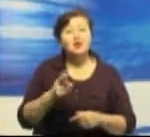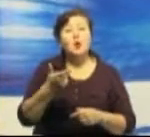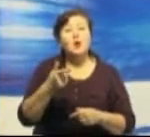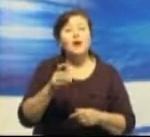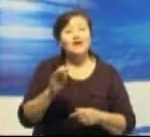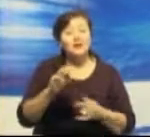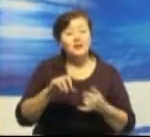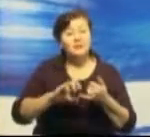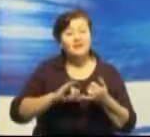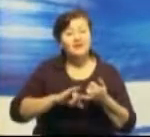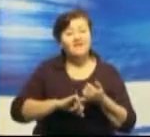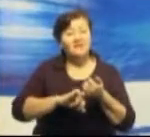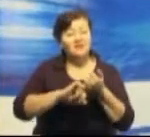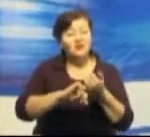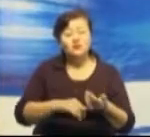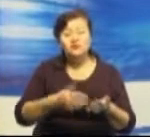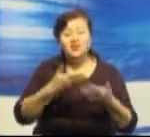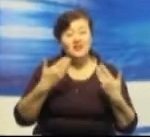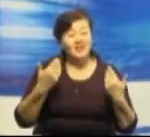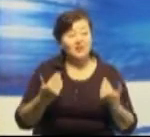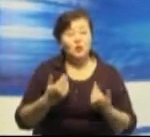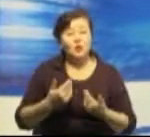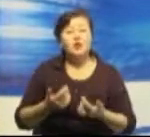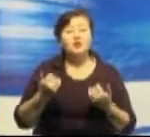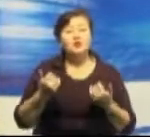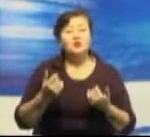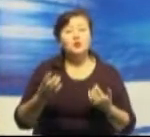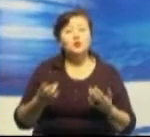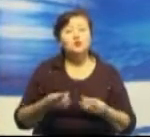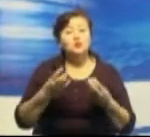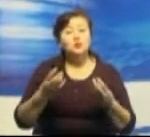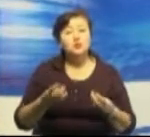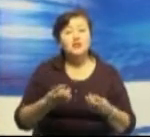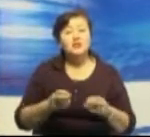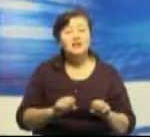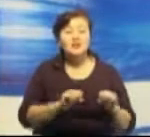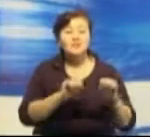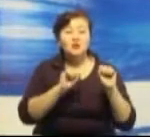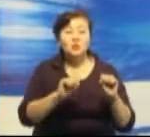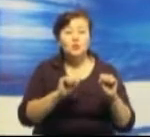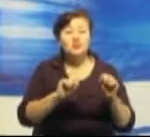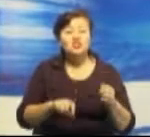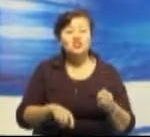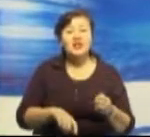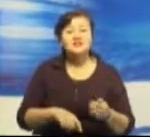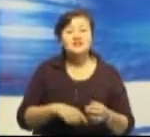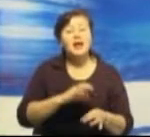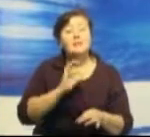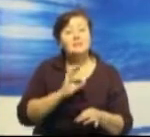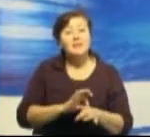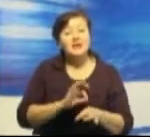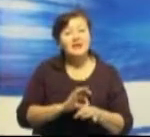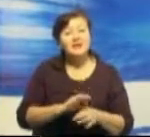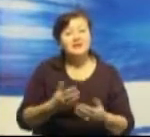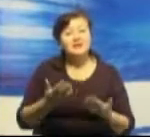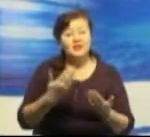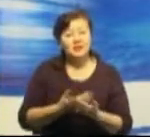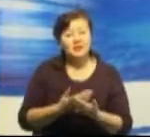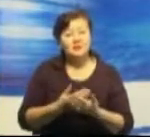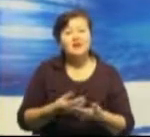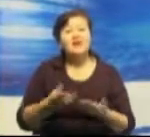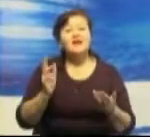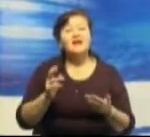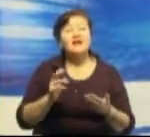зарегистрировано. Тем не менее, врачи советуют не терять бдительность и принимать все профилактические меры. О том, какую угрозу несут инфекционные вирусные заболевания и